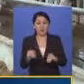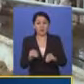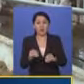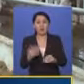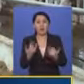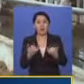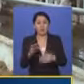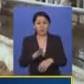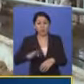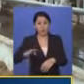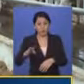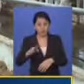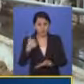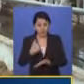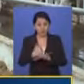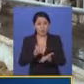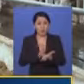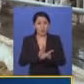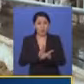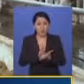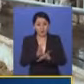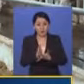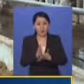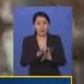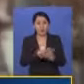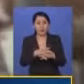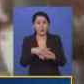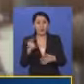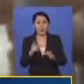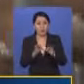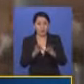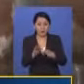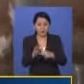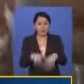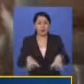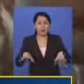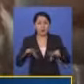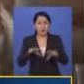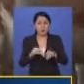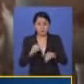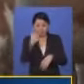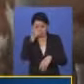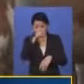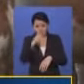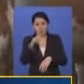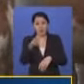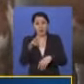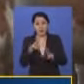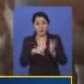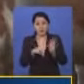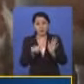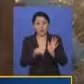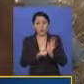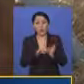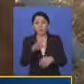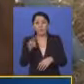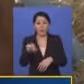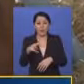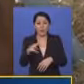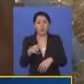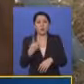облыс экономикасының басым бағыттарына тоқталар болсақ, ауыл шаруашылық саласының жалпы өнім көлемі биыл 760 миллиард теңгеден асты.